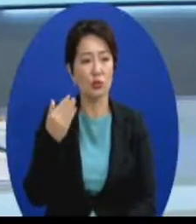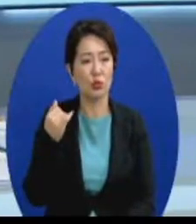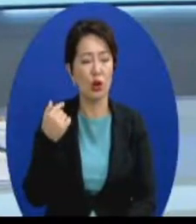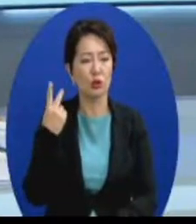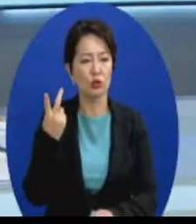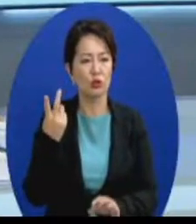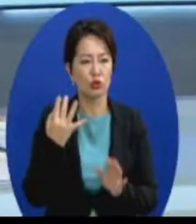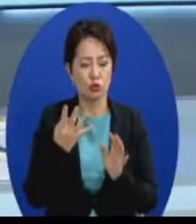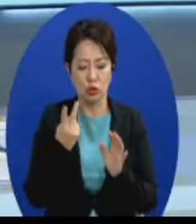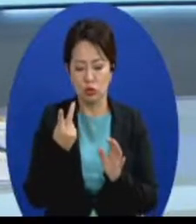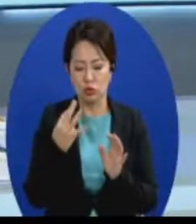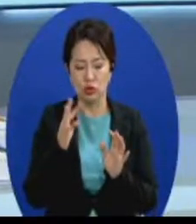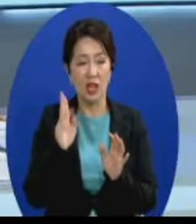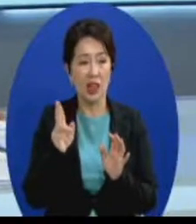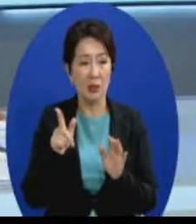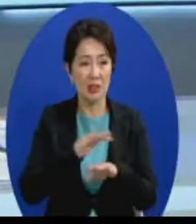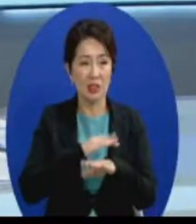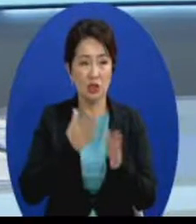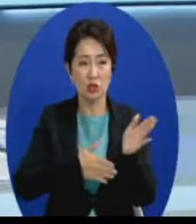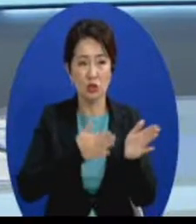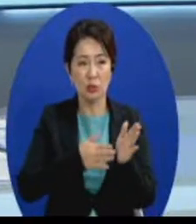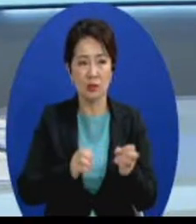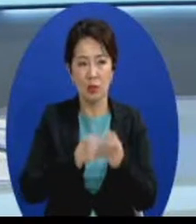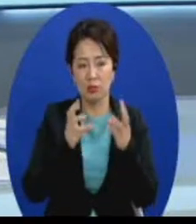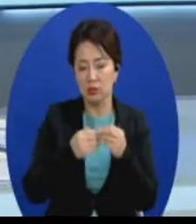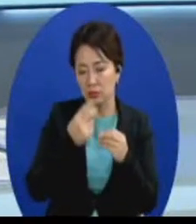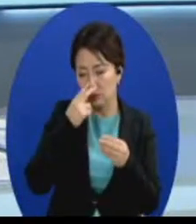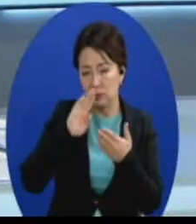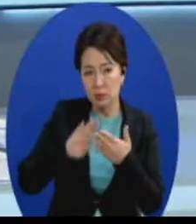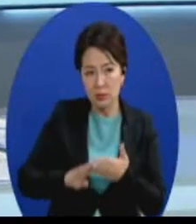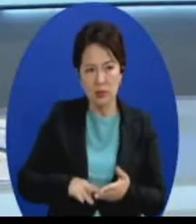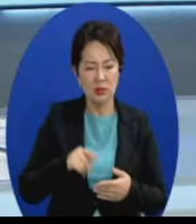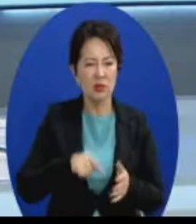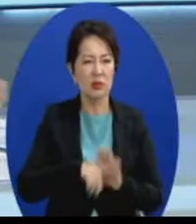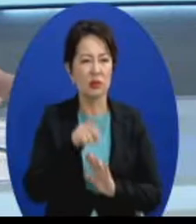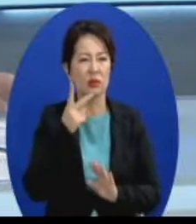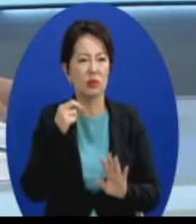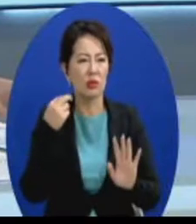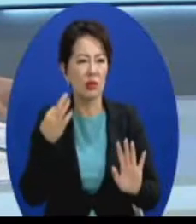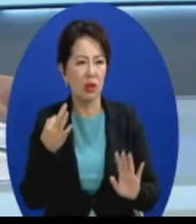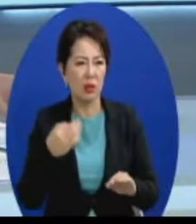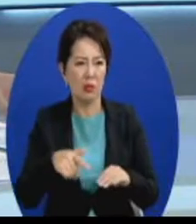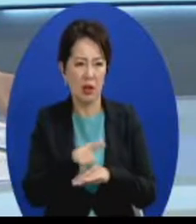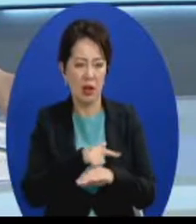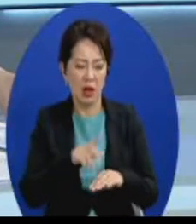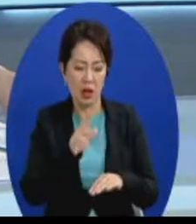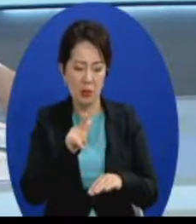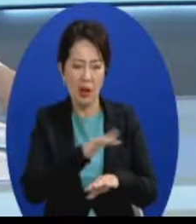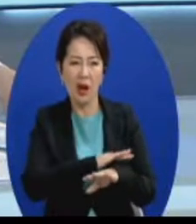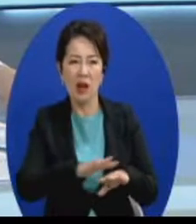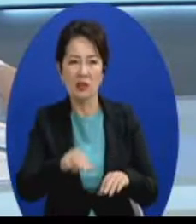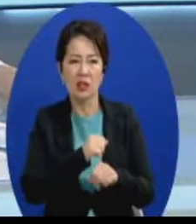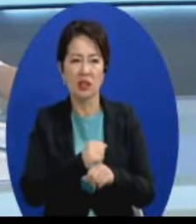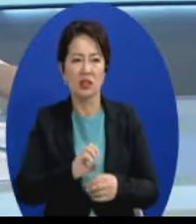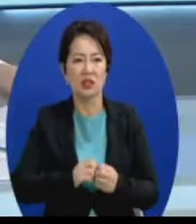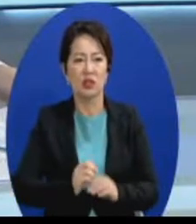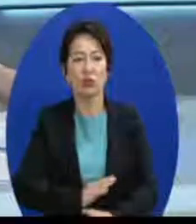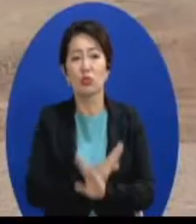40 км төмөр замын бүтээн байгуулалтын ажилдаа танилцлаа. Төмөр замын эхний 208 км газар шорооны ажил бүрэн дууссан